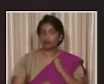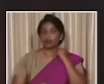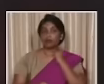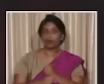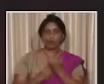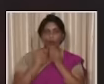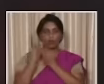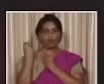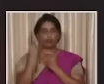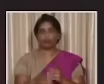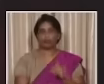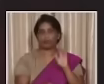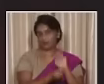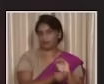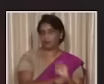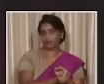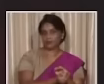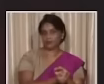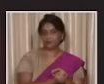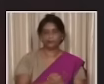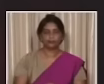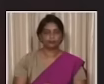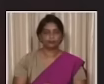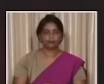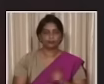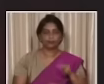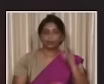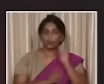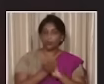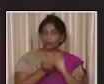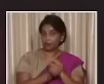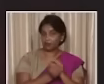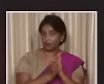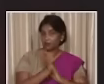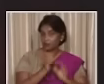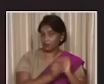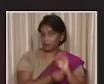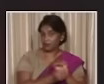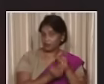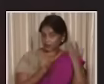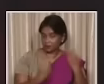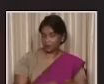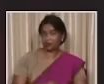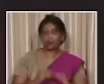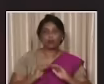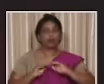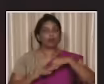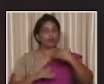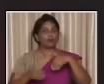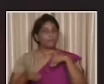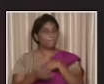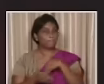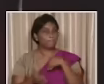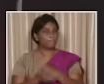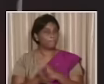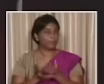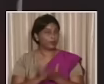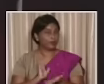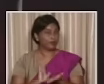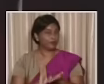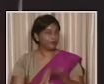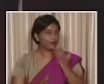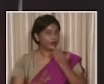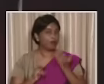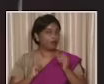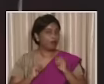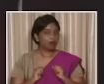ආණ්ඩුවට උපදෙස් දුන්නා යාව රකින්න. එයාව රැකලා යාව ආරක්ෂා කරන් පස්සේ එළියේ පීඩනය වැඩි වෙන නිසා මොකද්ද